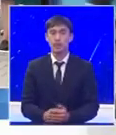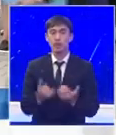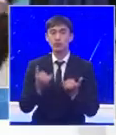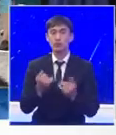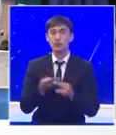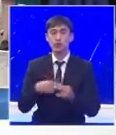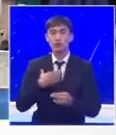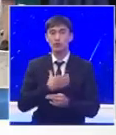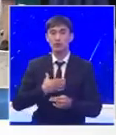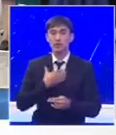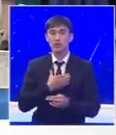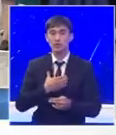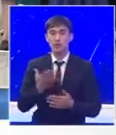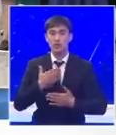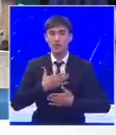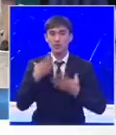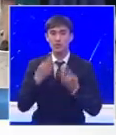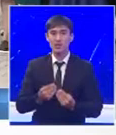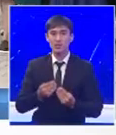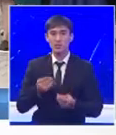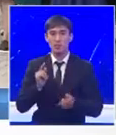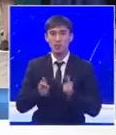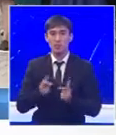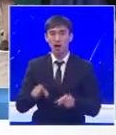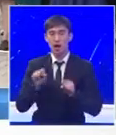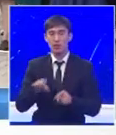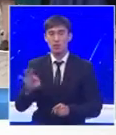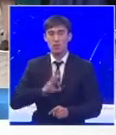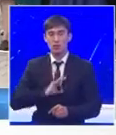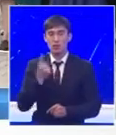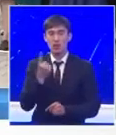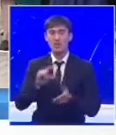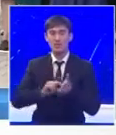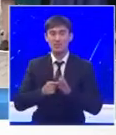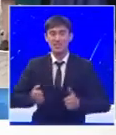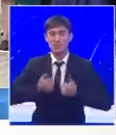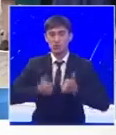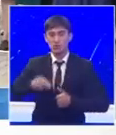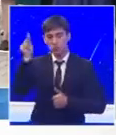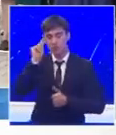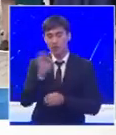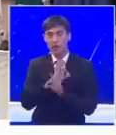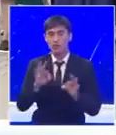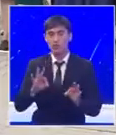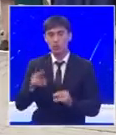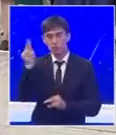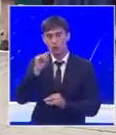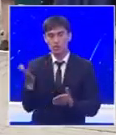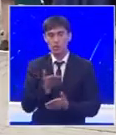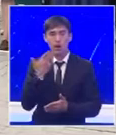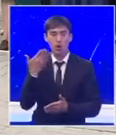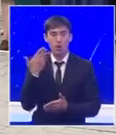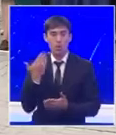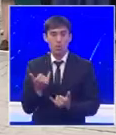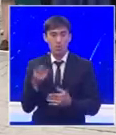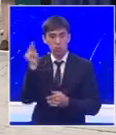Сегодня очень волнительный для меня день. Я являюсь претендентом на «Алтын белгі». Первого класса я всегда стремилась учиться на отлично. Учеба мне давалась легко.